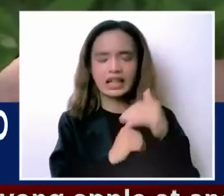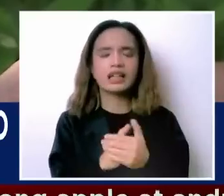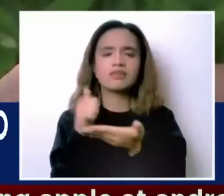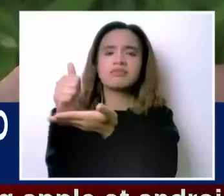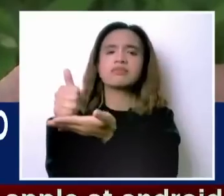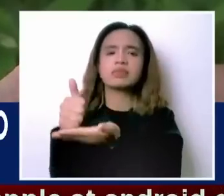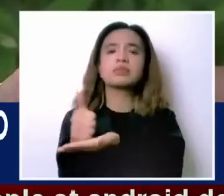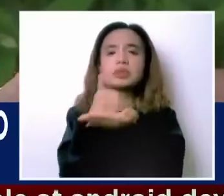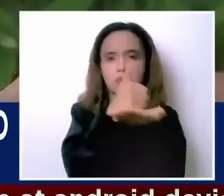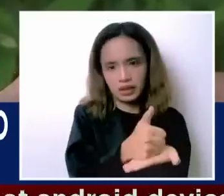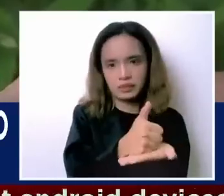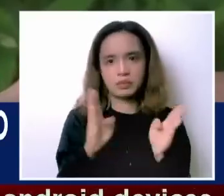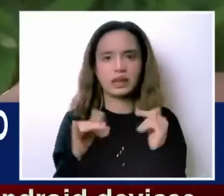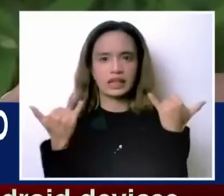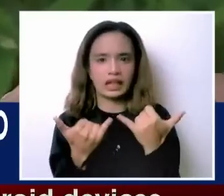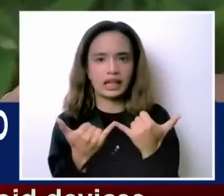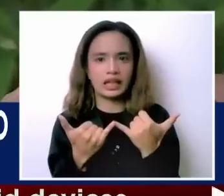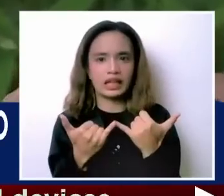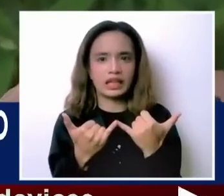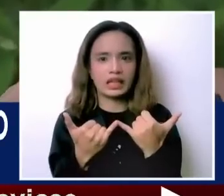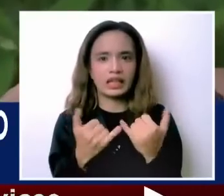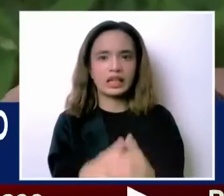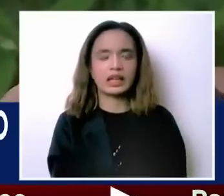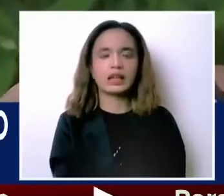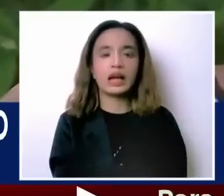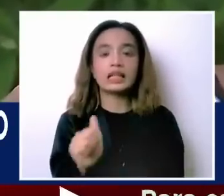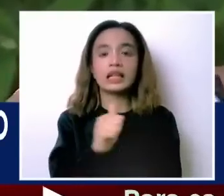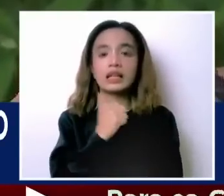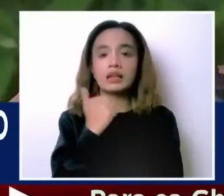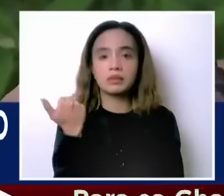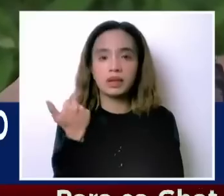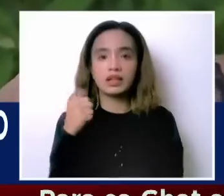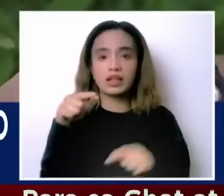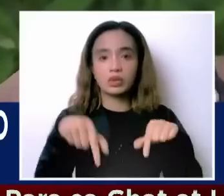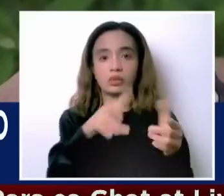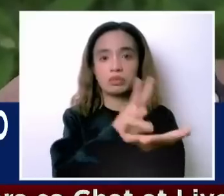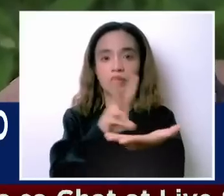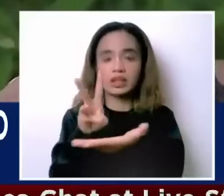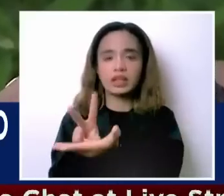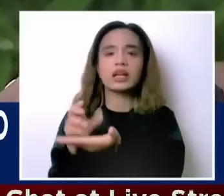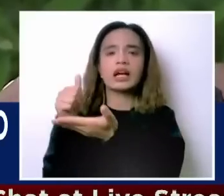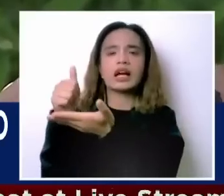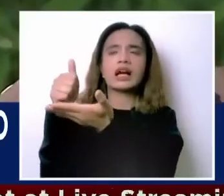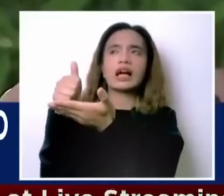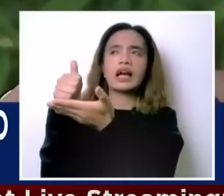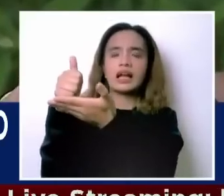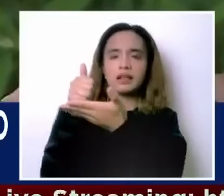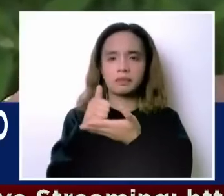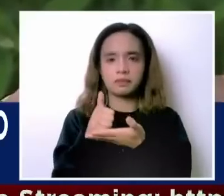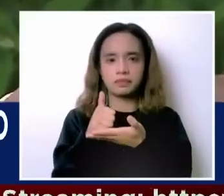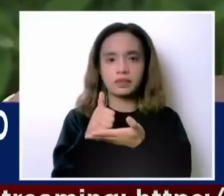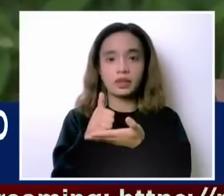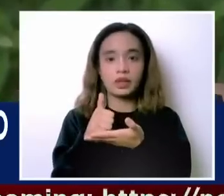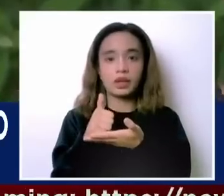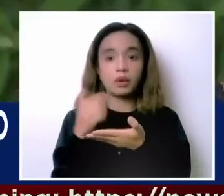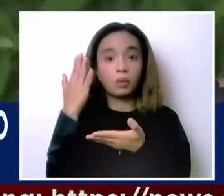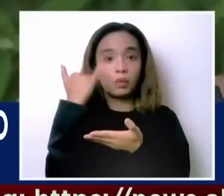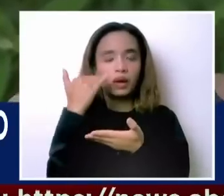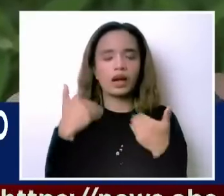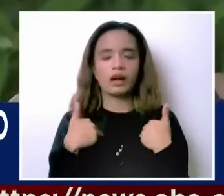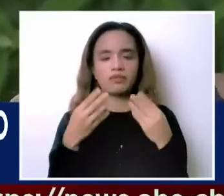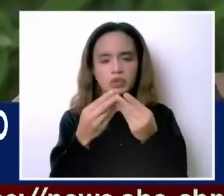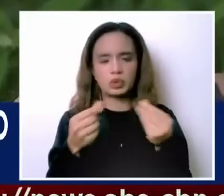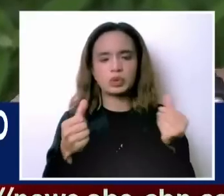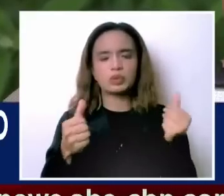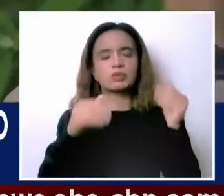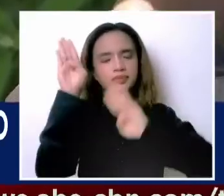ang iba pang dahil siyampung bayan ito ay matulungan kami lahat para magkaroon ng solusyon ng problemang ito po. Dahil